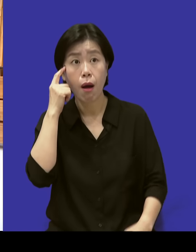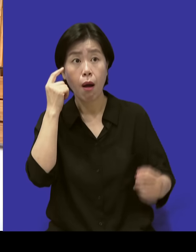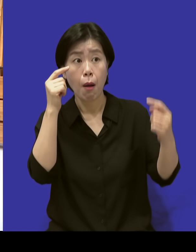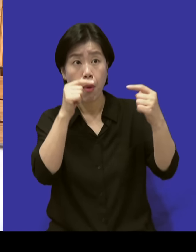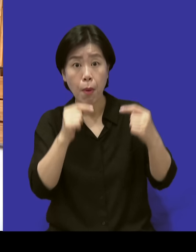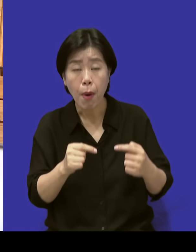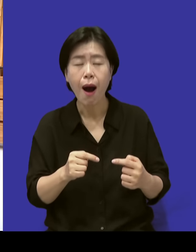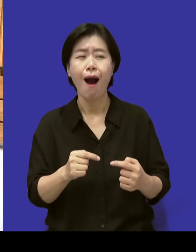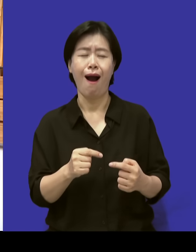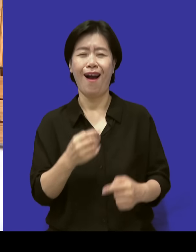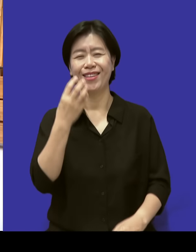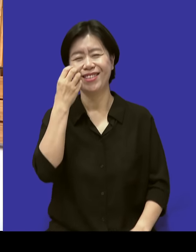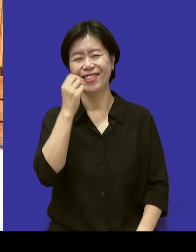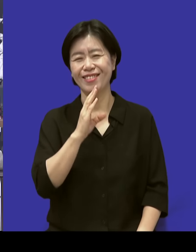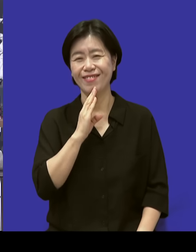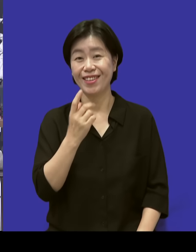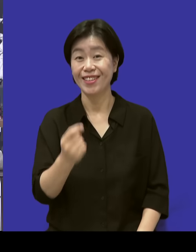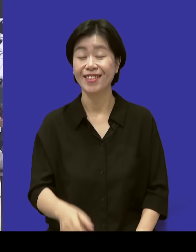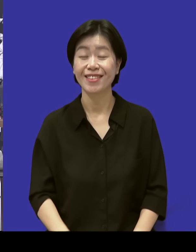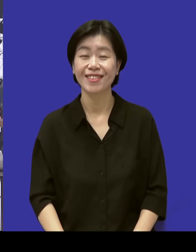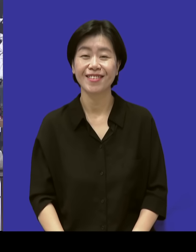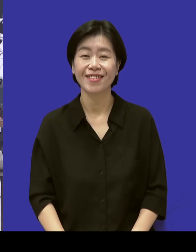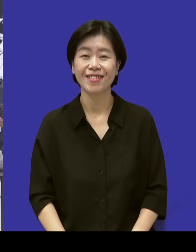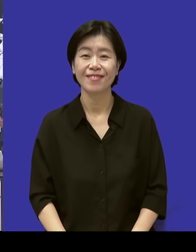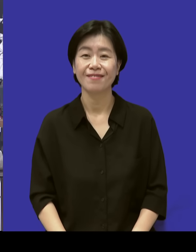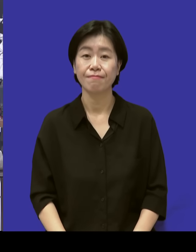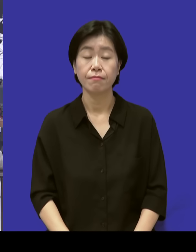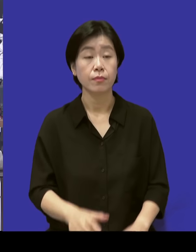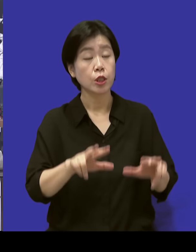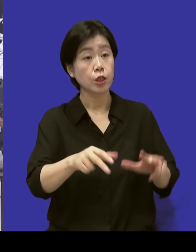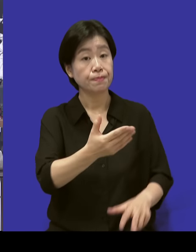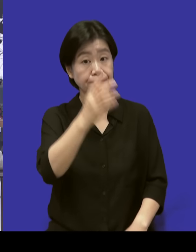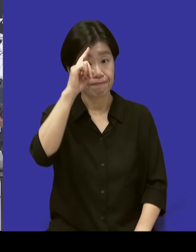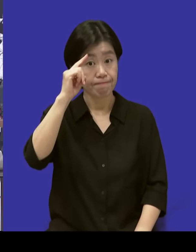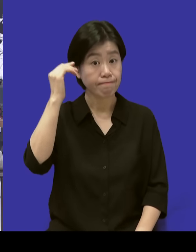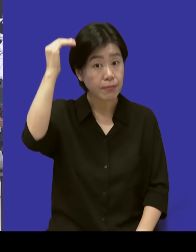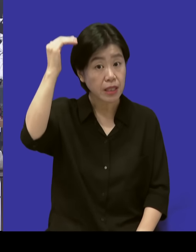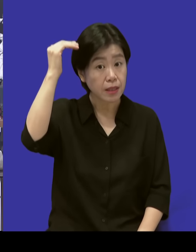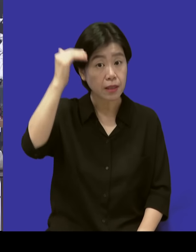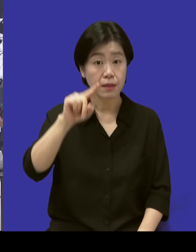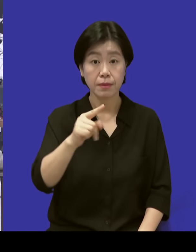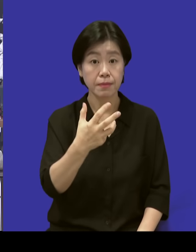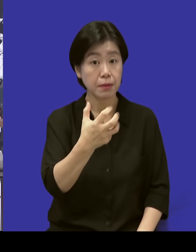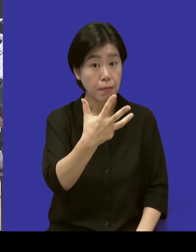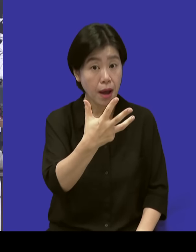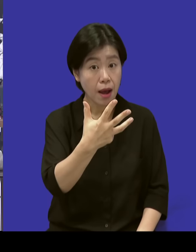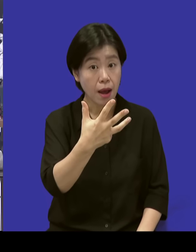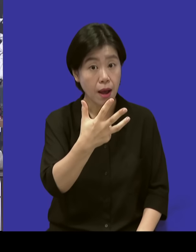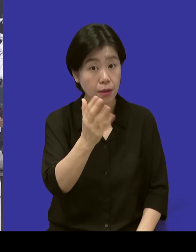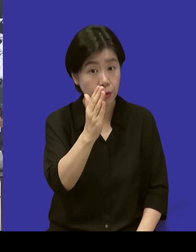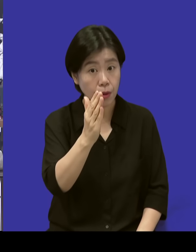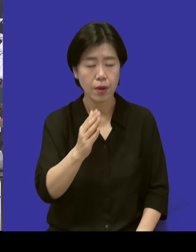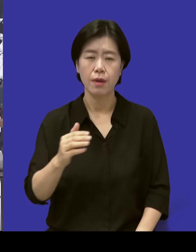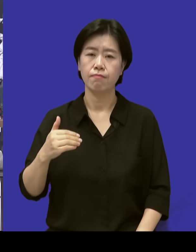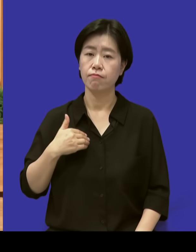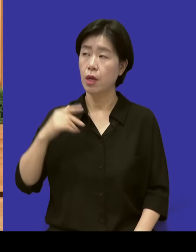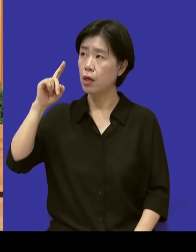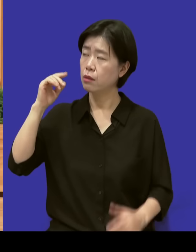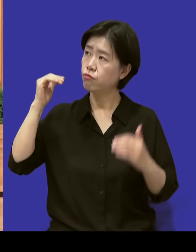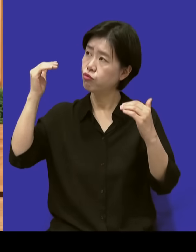아, 그러네요. 와. 저희도 신기하네요. 네. 아 근데 지금 키가 한 188? 아 지금 190.5인데. 네.